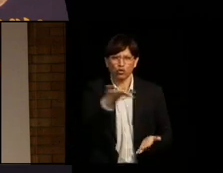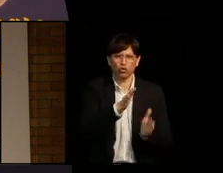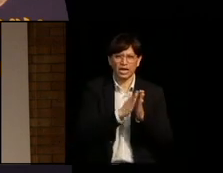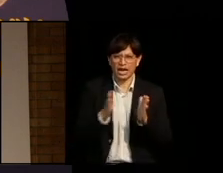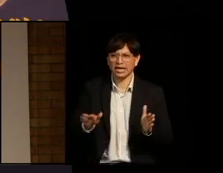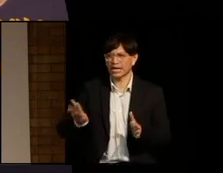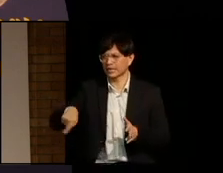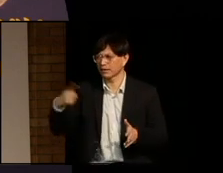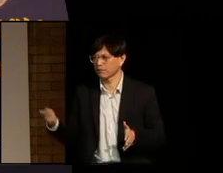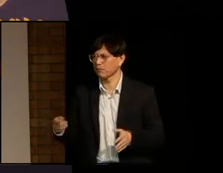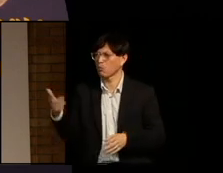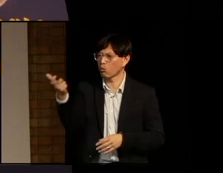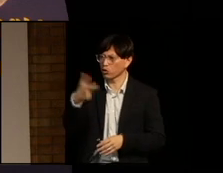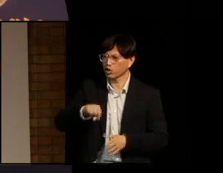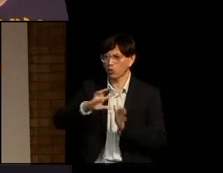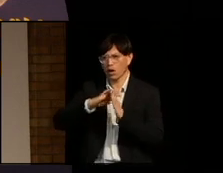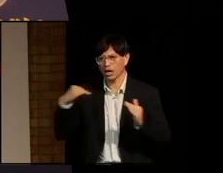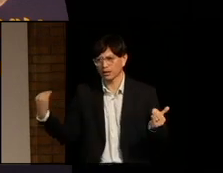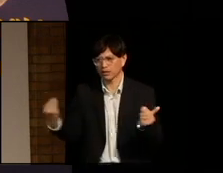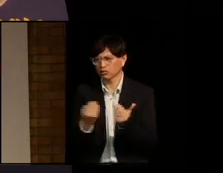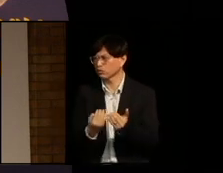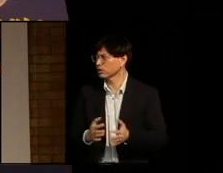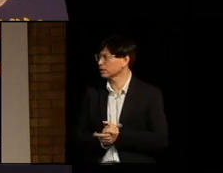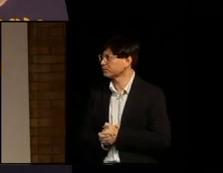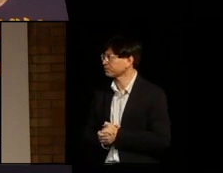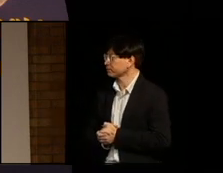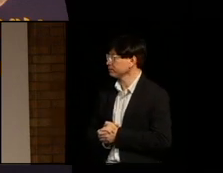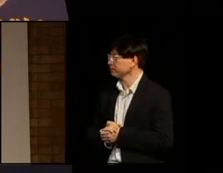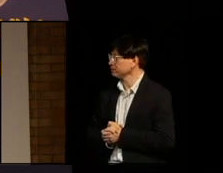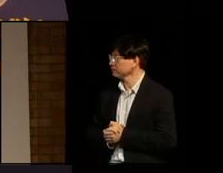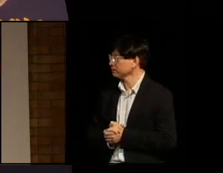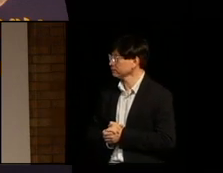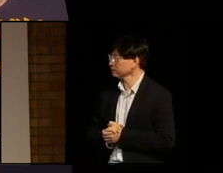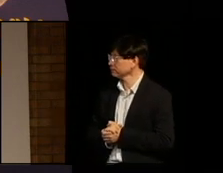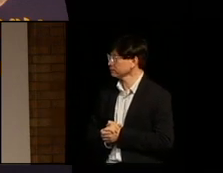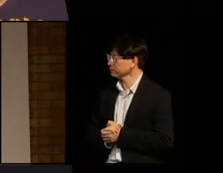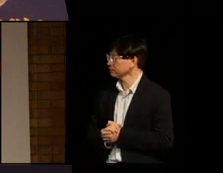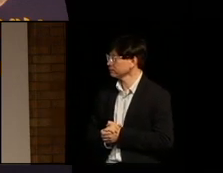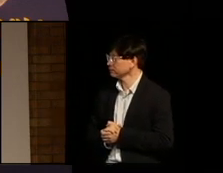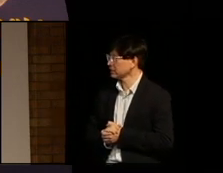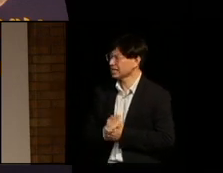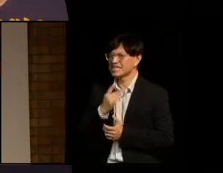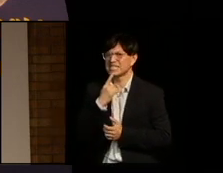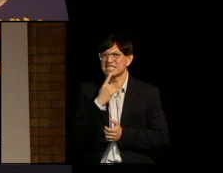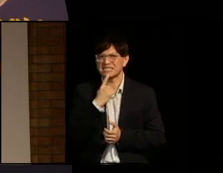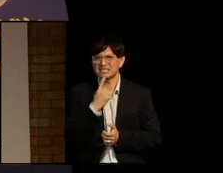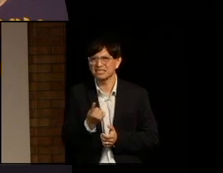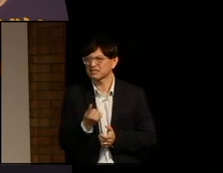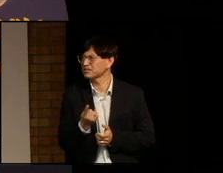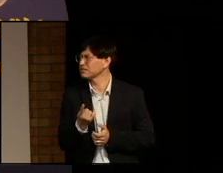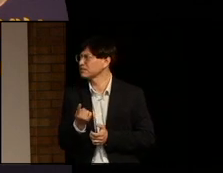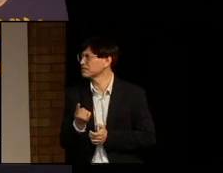perché è di tutti Non sempre c'è il catechista presente magari non può E allora Magari dice guarda ludov dico